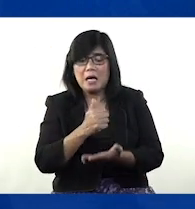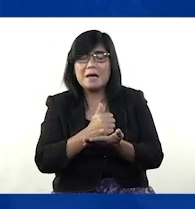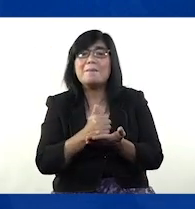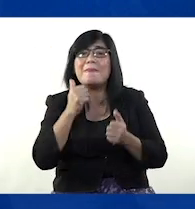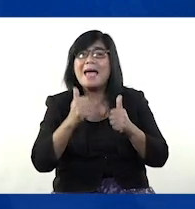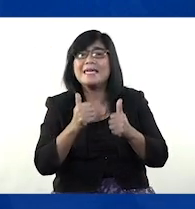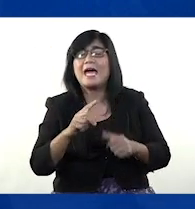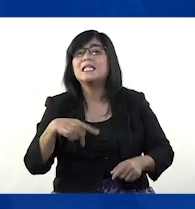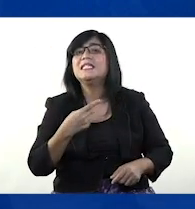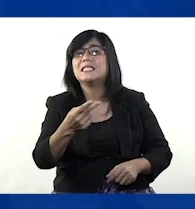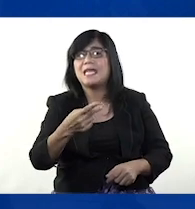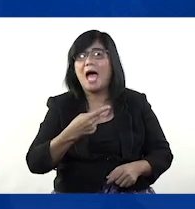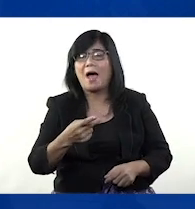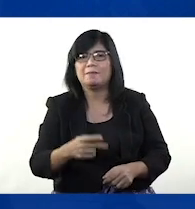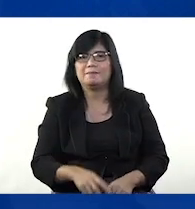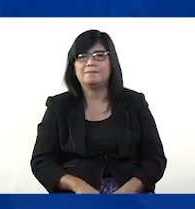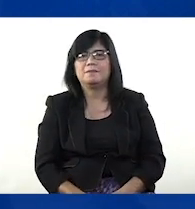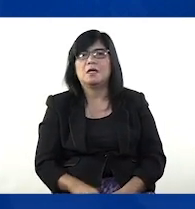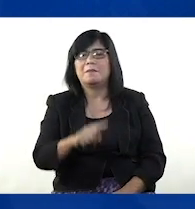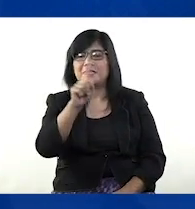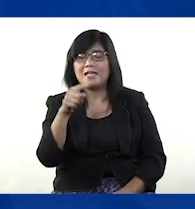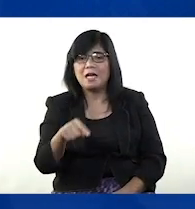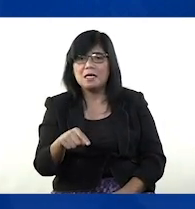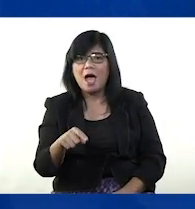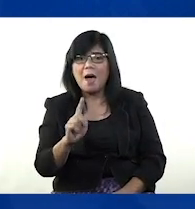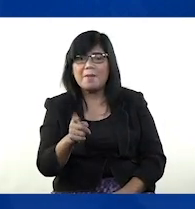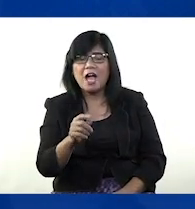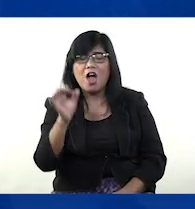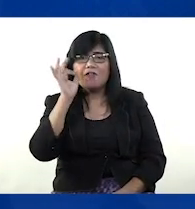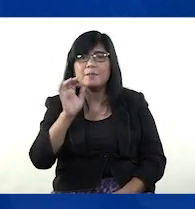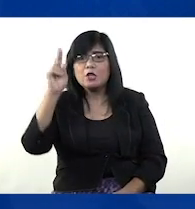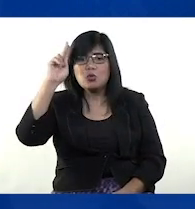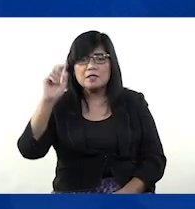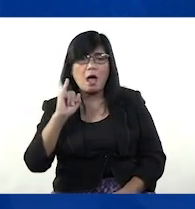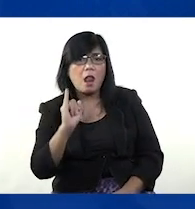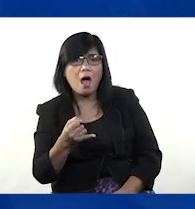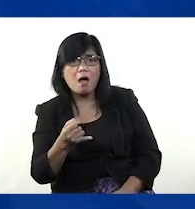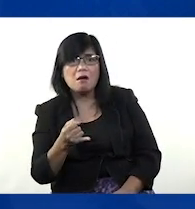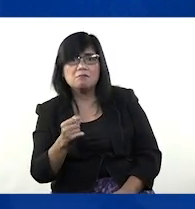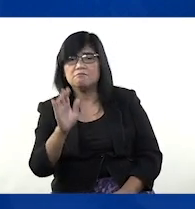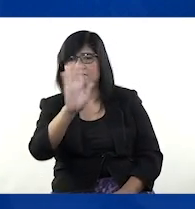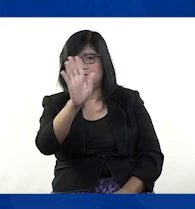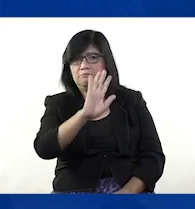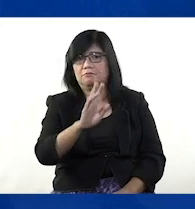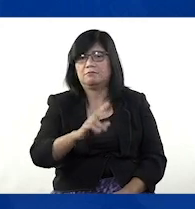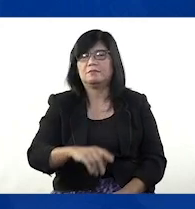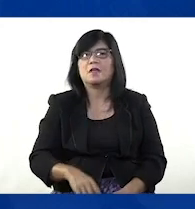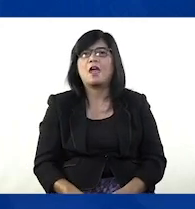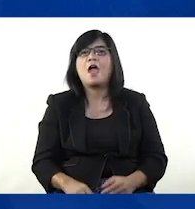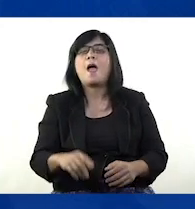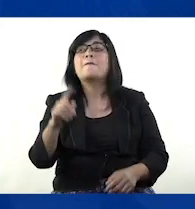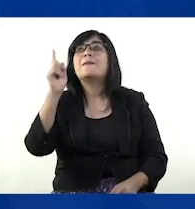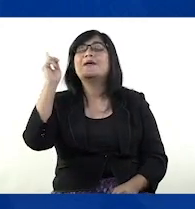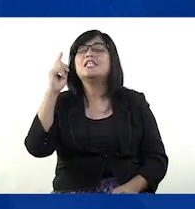Hai pertanyaan saya apakah firman Tuhan yg keliru di Seattle percaya firman Allah tidak pernah keliru pemerintah lahan bakal